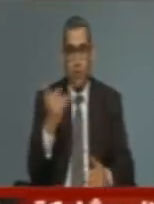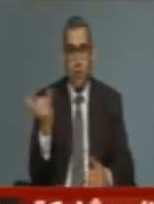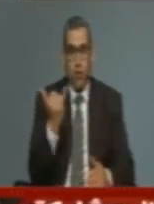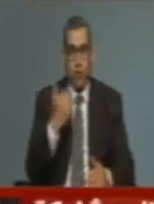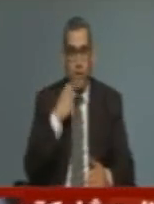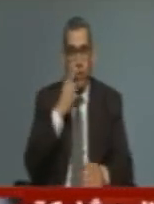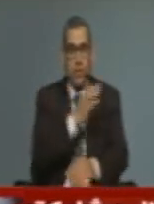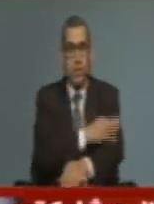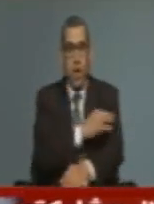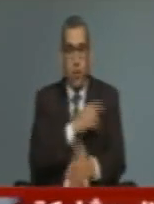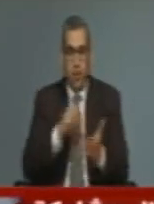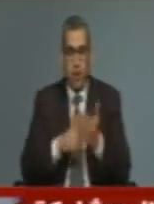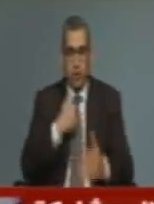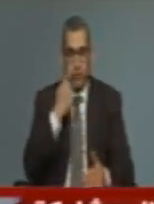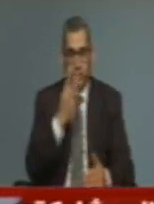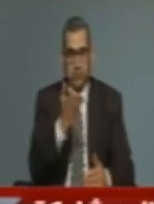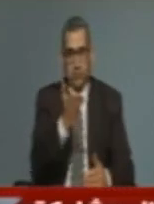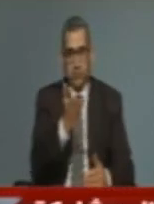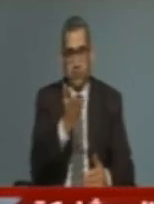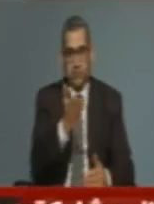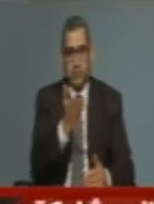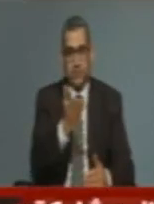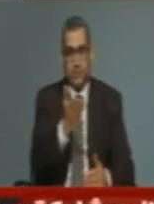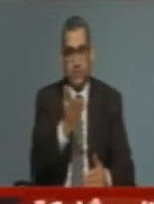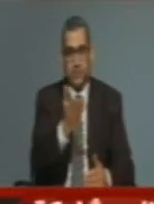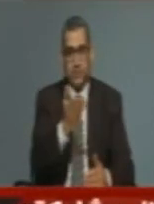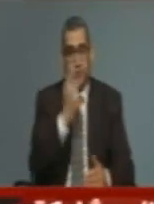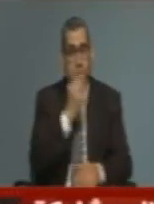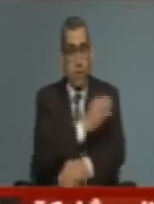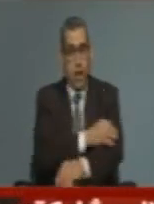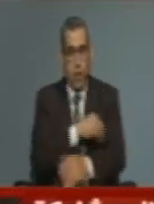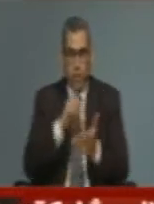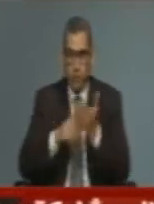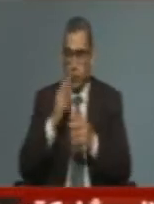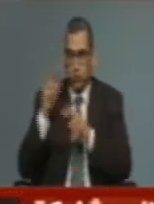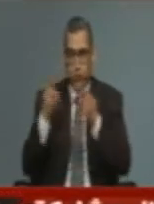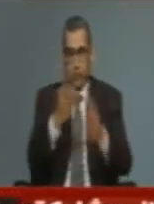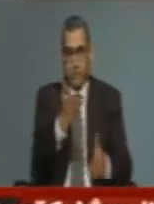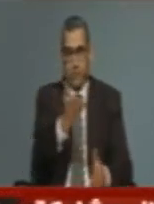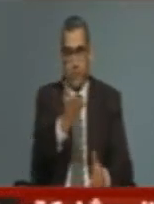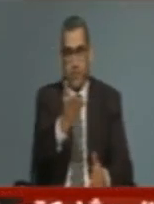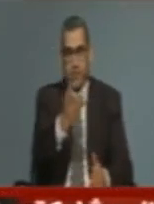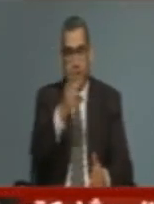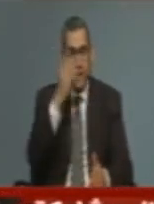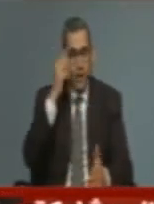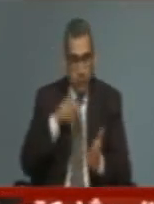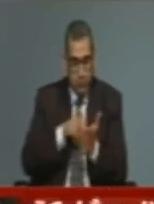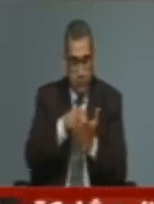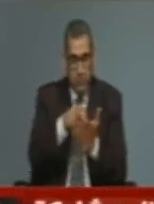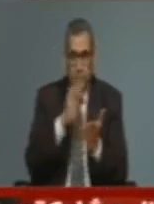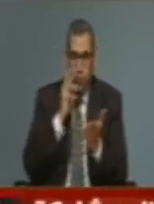حيه، يعني تجربه حيه. انت يعني مشيت الطريق ده وشفتيه،